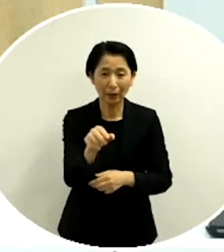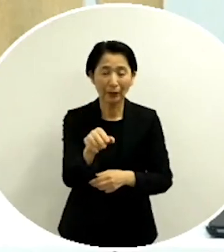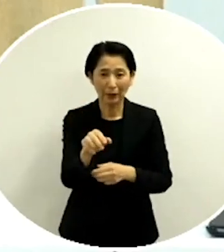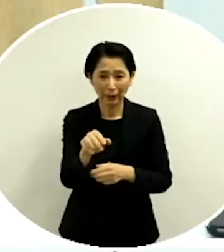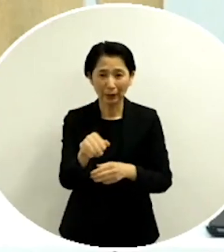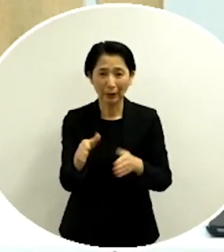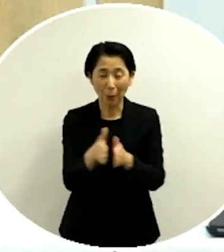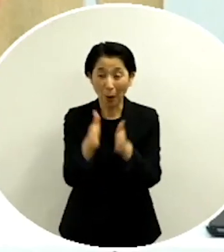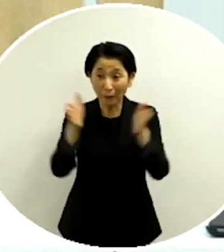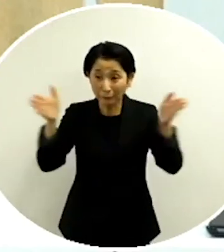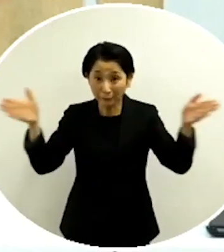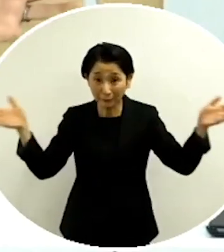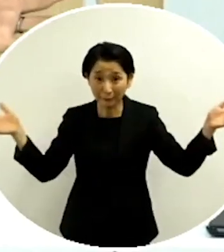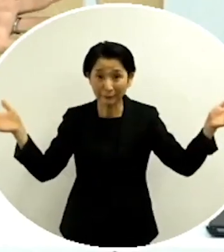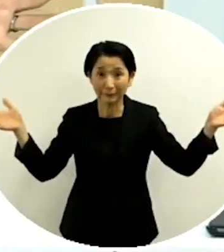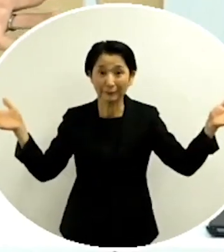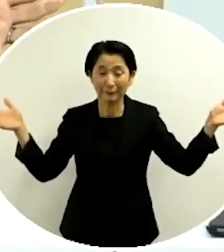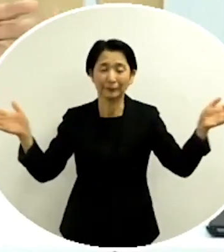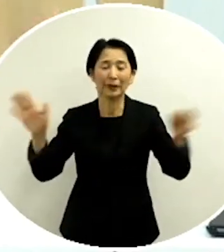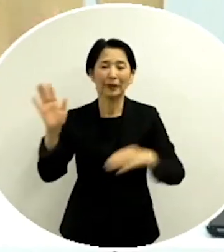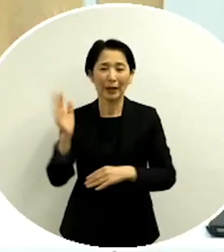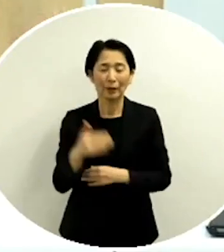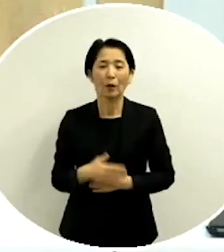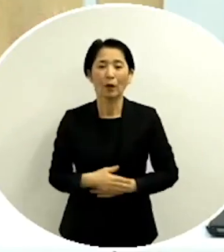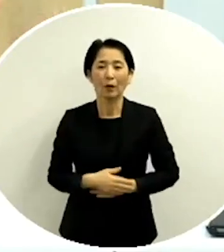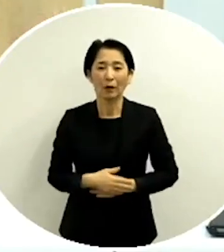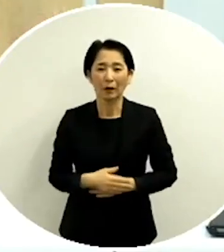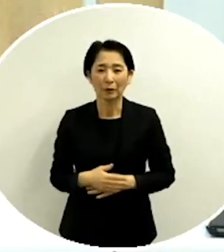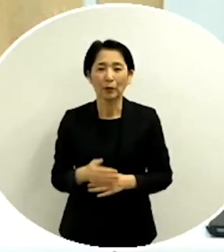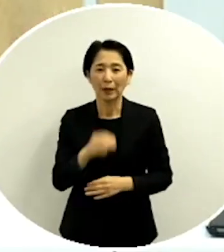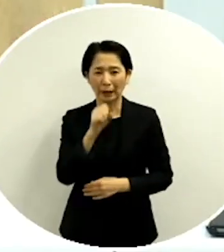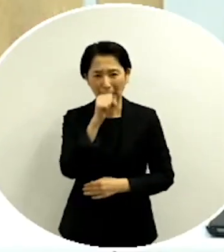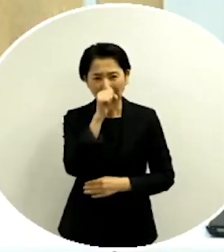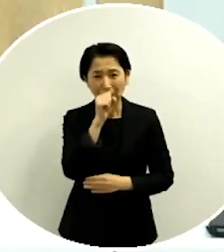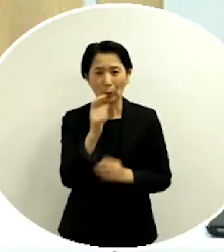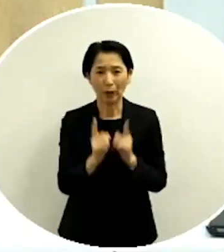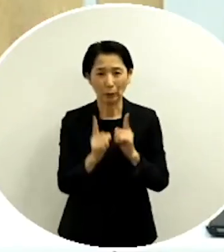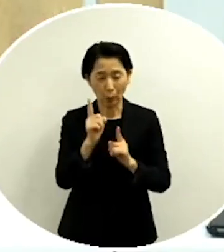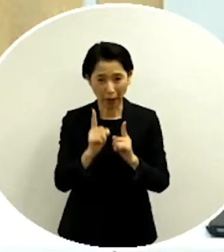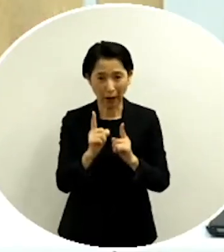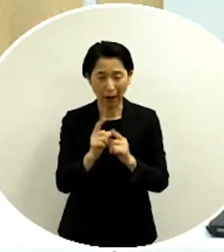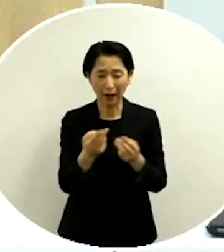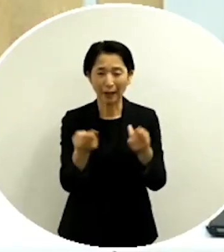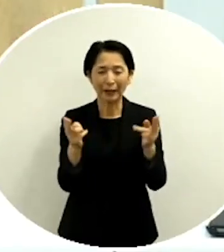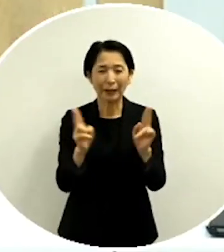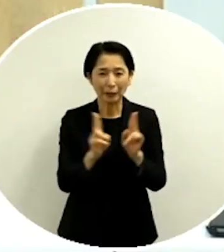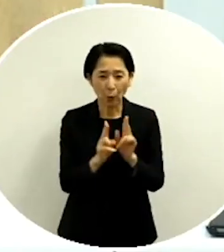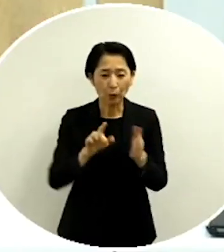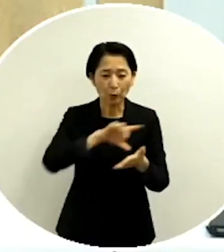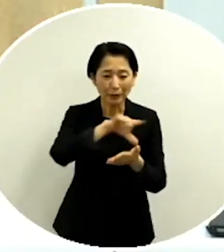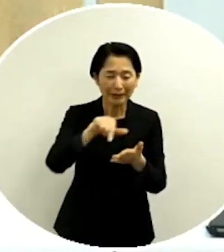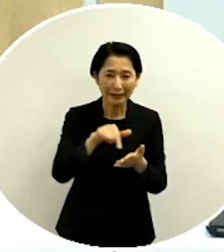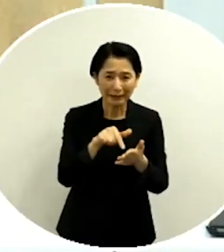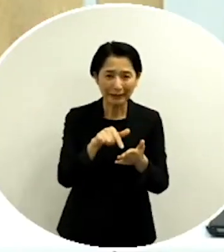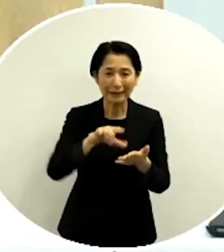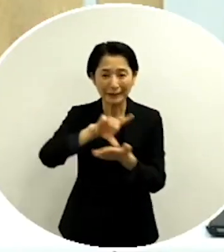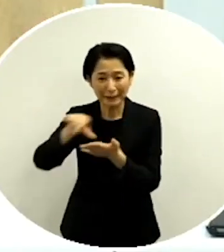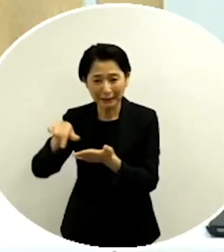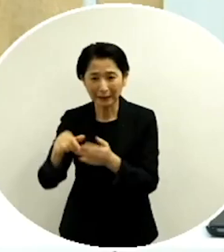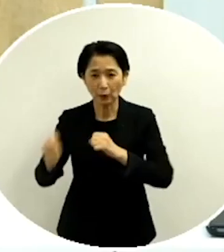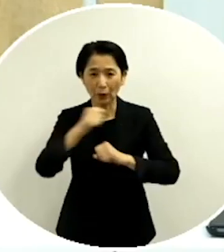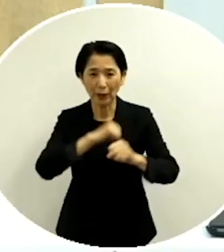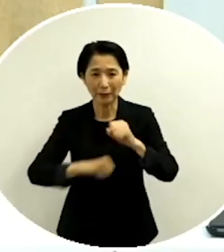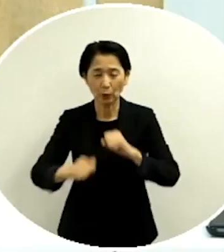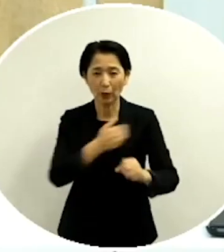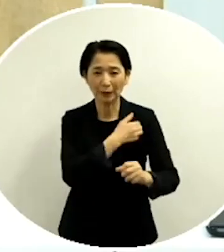に低くあの狭く広くなるけれども本当にそれであの塔としての地域の活動ができるのかいろんな議論があっ